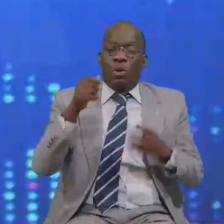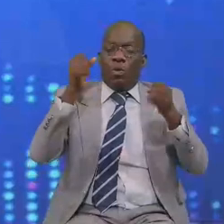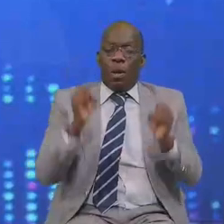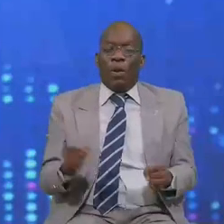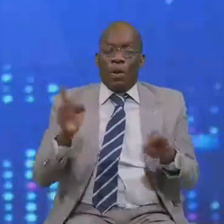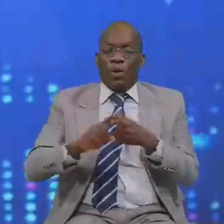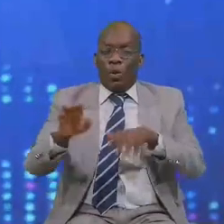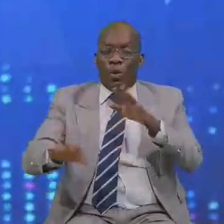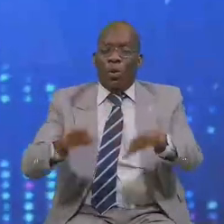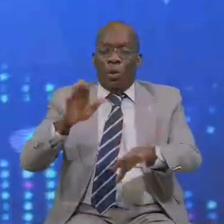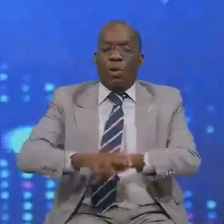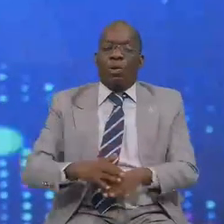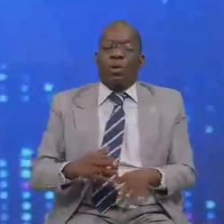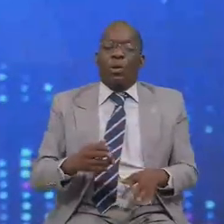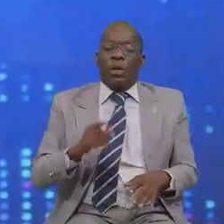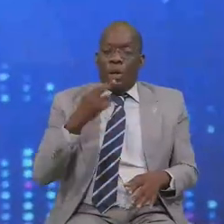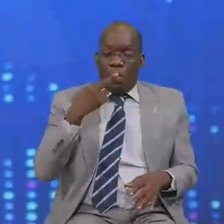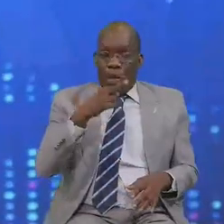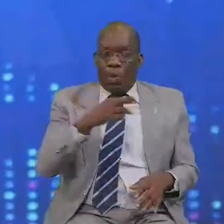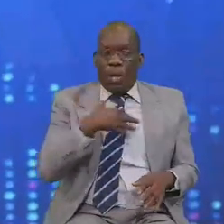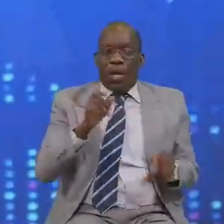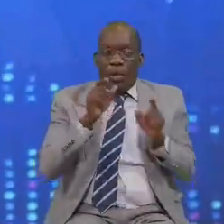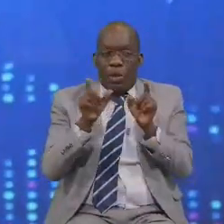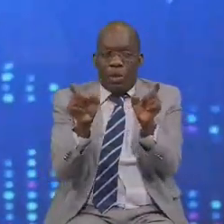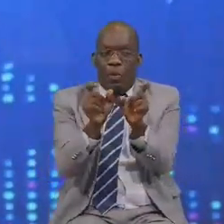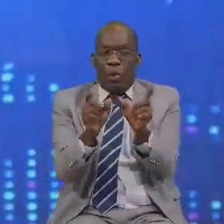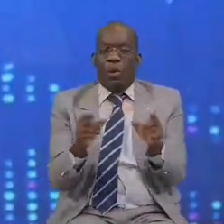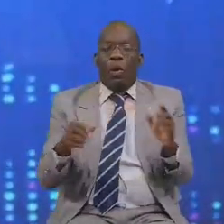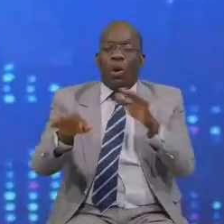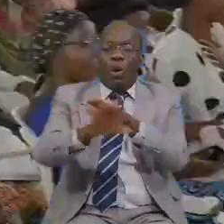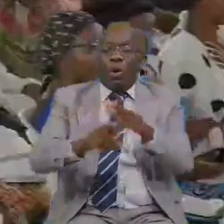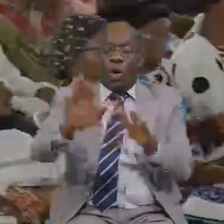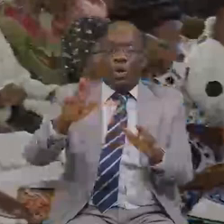de marcher sur les serpents et les scorpions. Sous tes pieds. J'ai dit sous tes pieds.